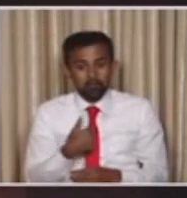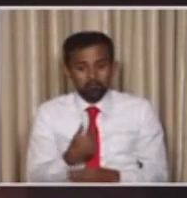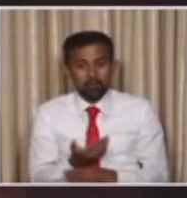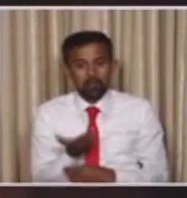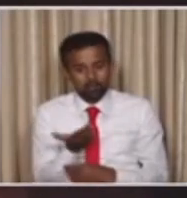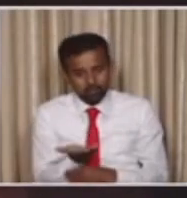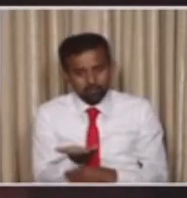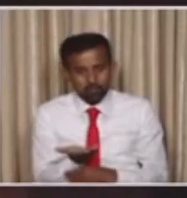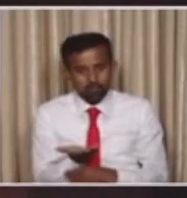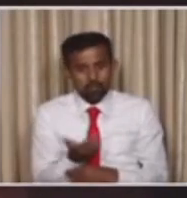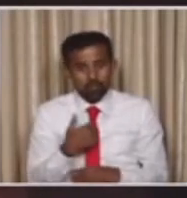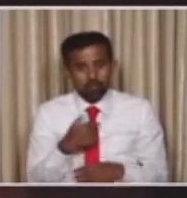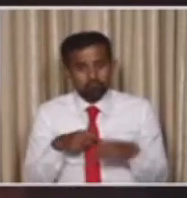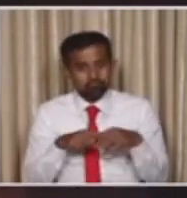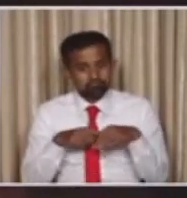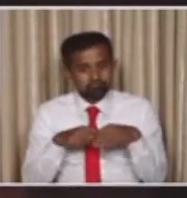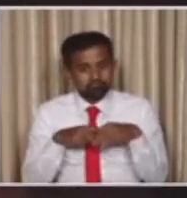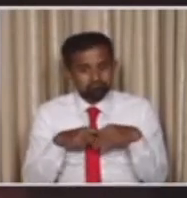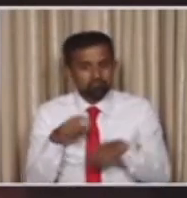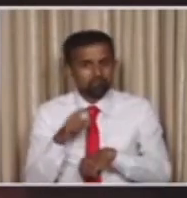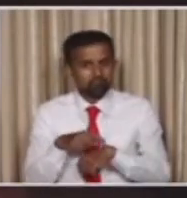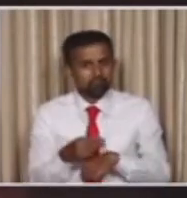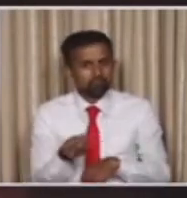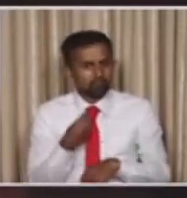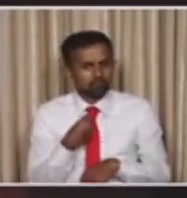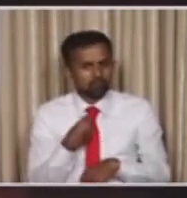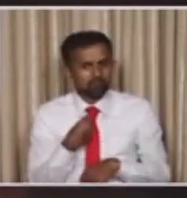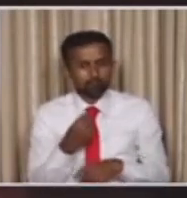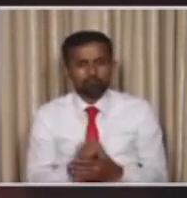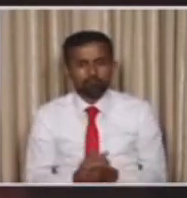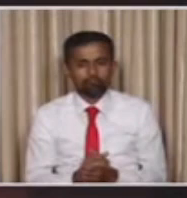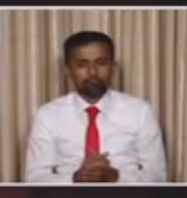කරලා මගේ ප්‍රශ්නේ ඉදිරිපත් කරන්න අවස්ථාව දෙන්න